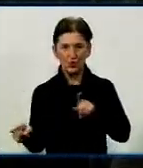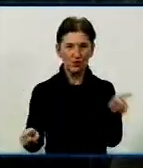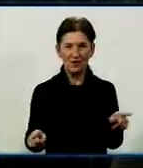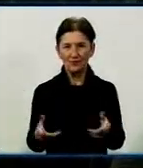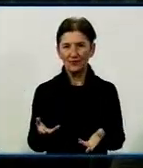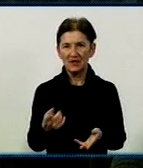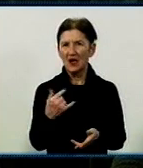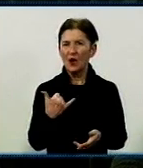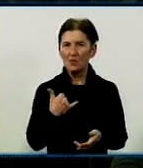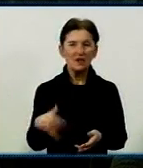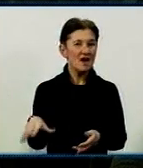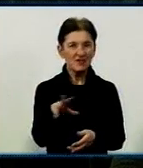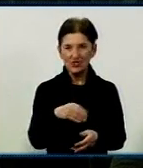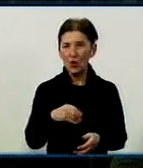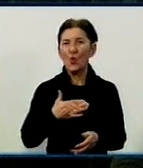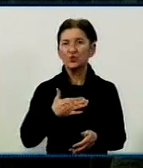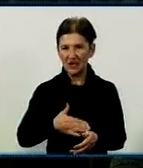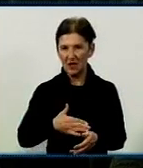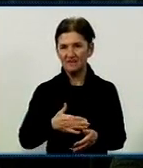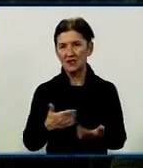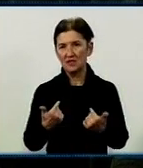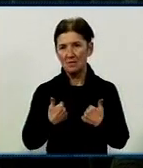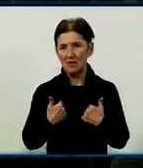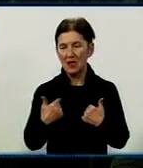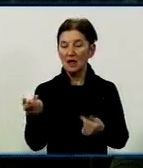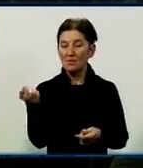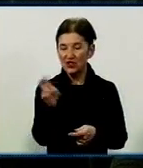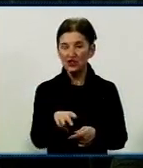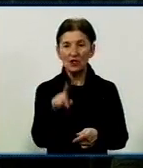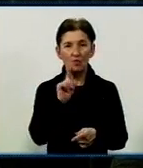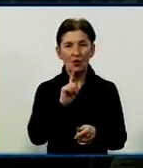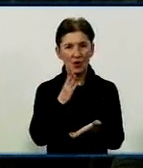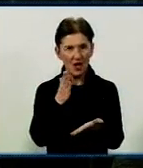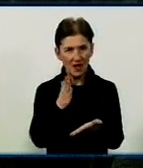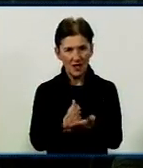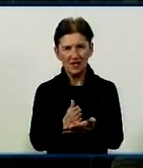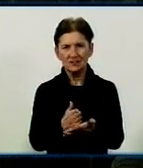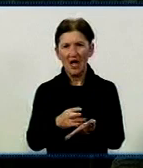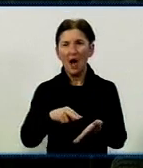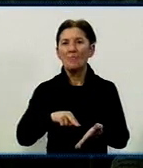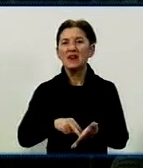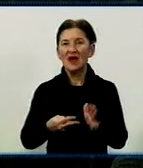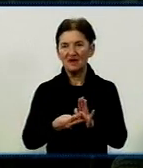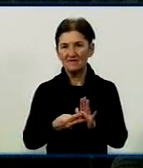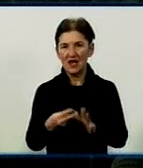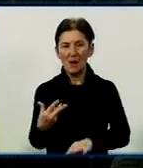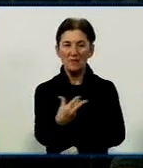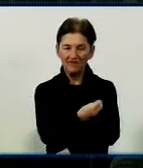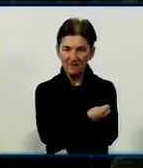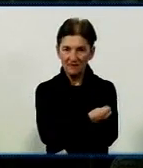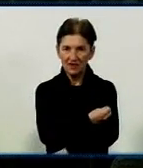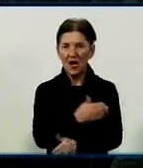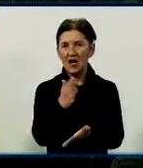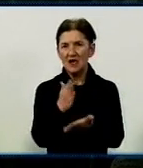Меня все устраивает. Мы пришли, у нас направили, пока есть возможность сделать вообще плановую прививку. Оказалось, что есть в